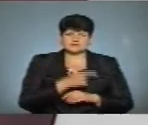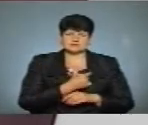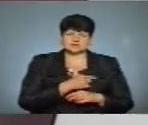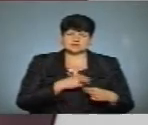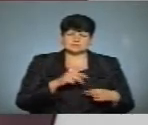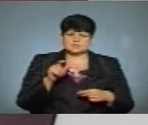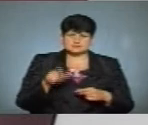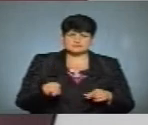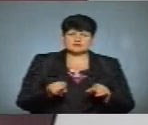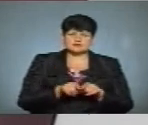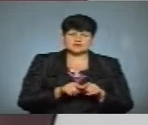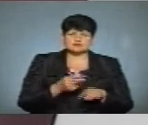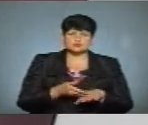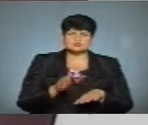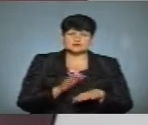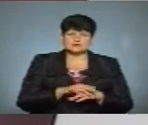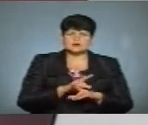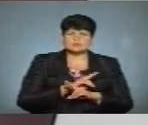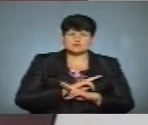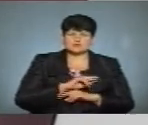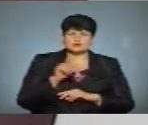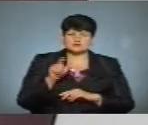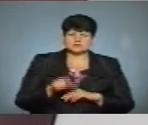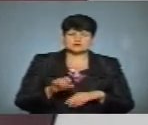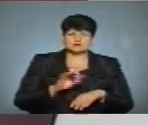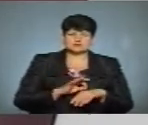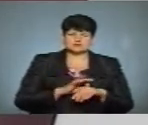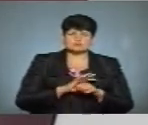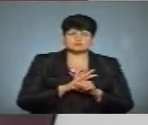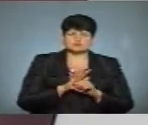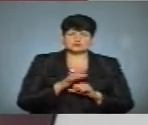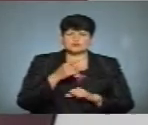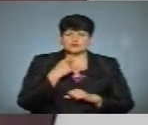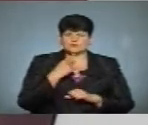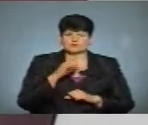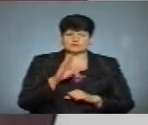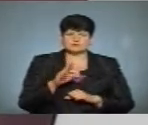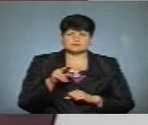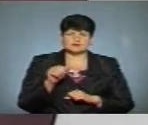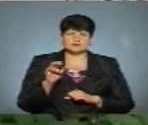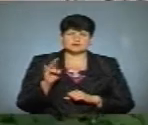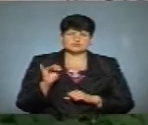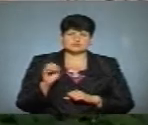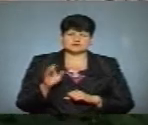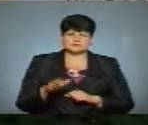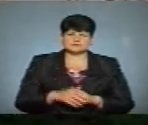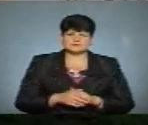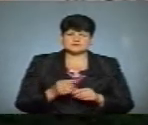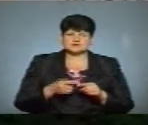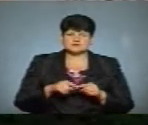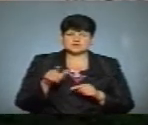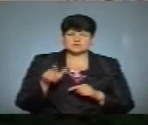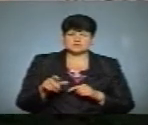працівник. Також від ускладнень померла людина, яка хворіла на COVID-19, каже Володимир Паничев. Це людина